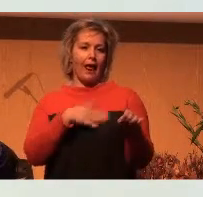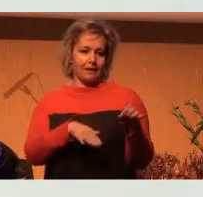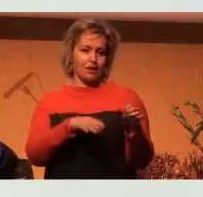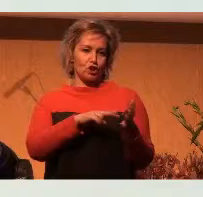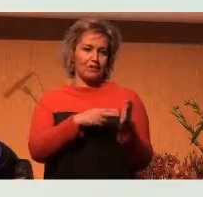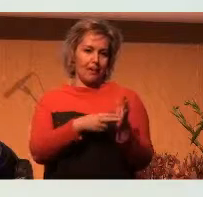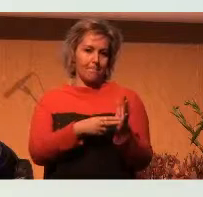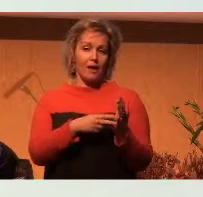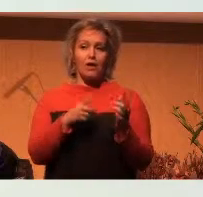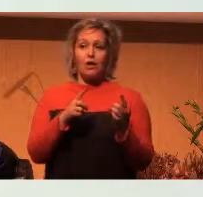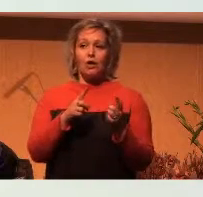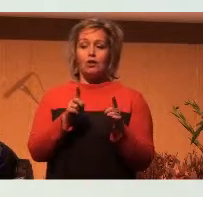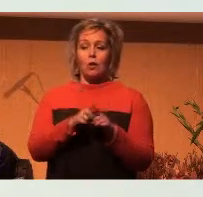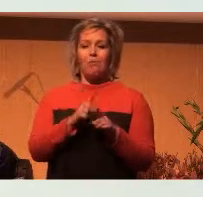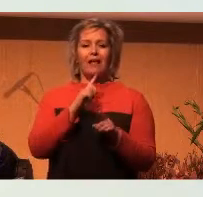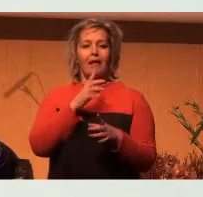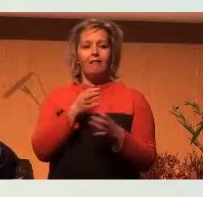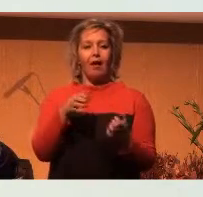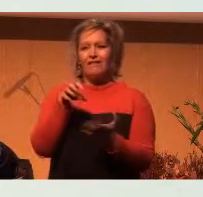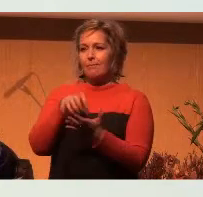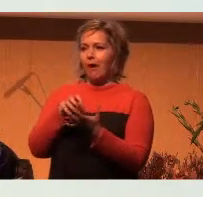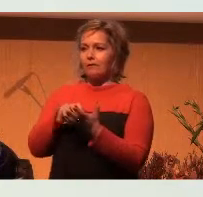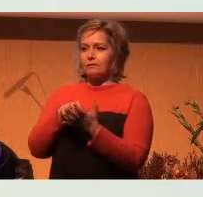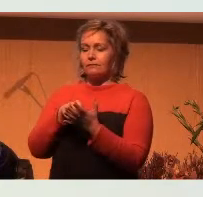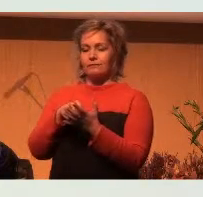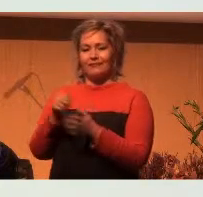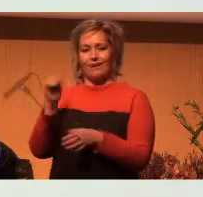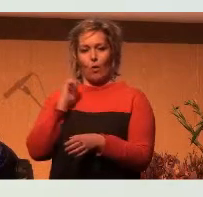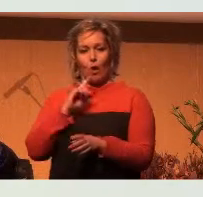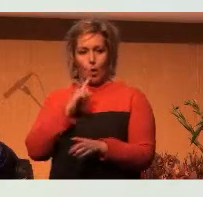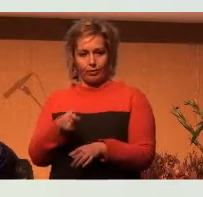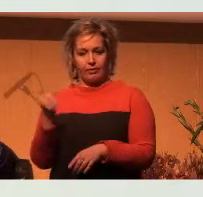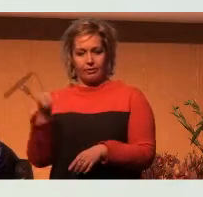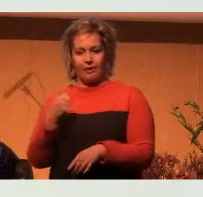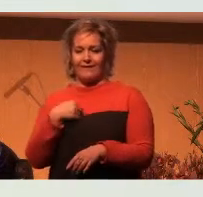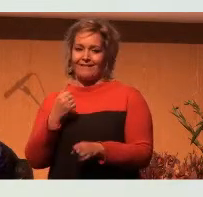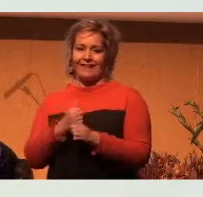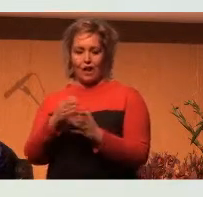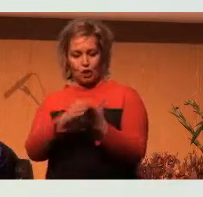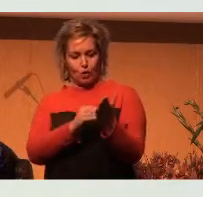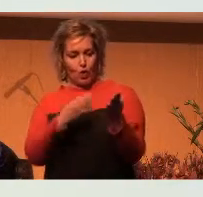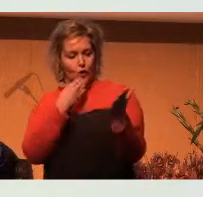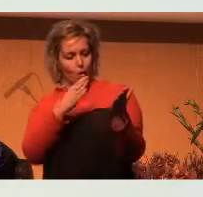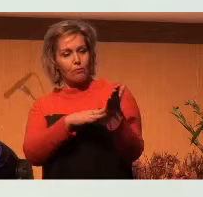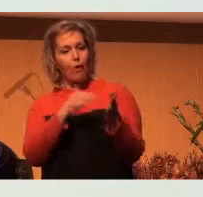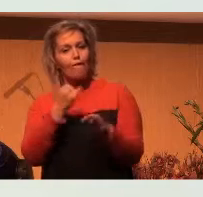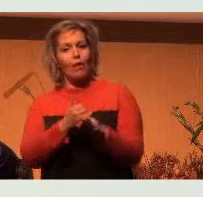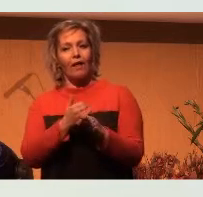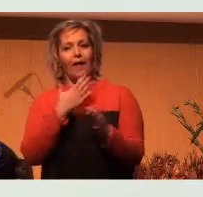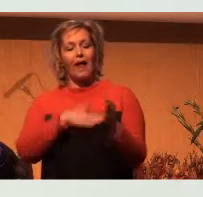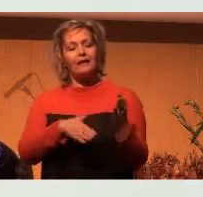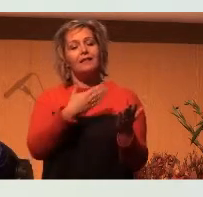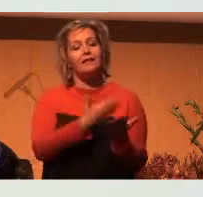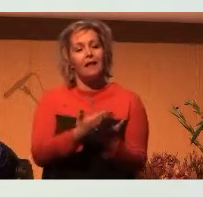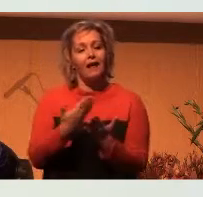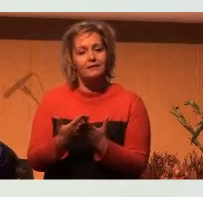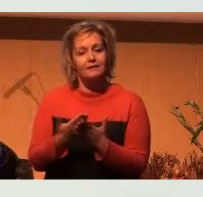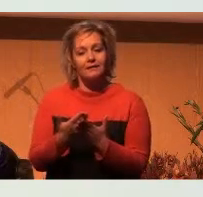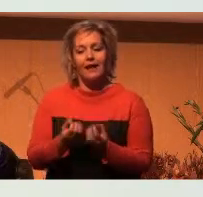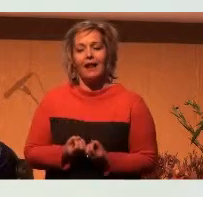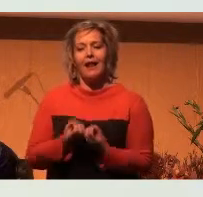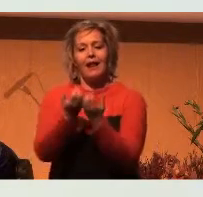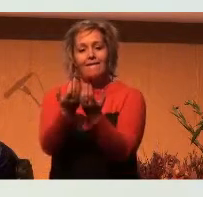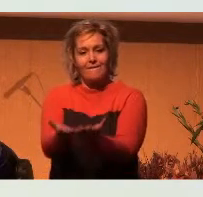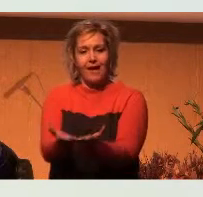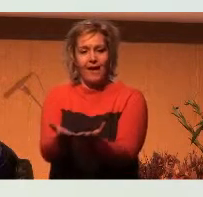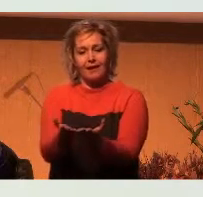på. Som ble nevnt av departementsråden i går, så skårer vi godt på hvordan helsetjenesten